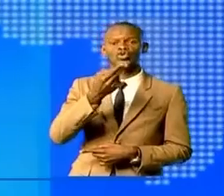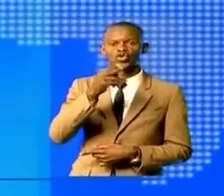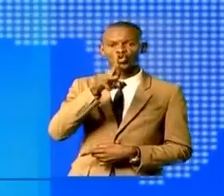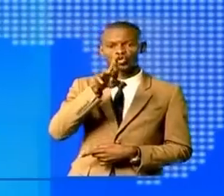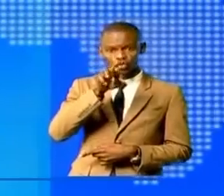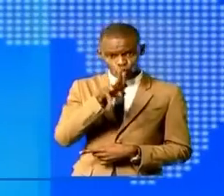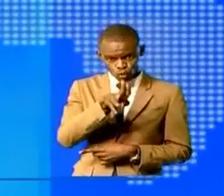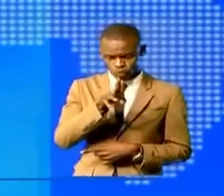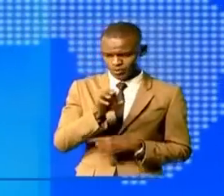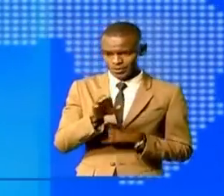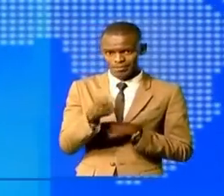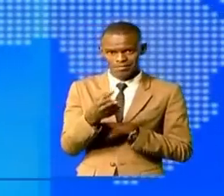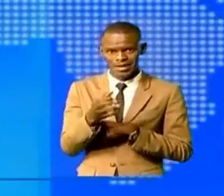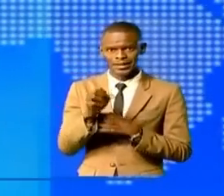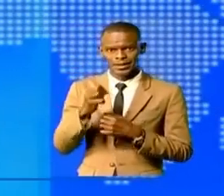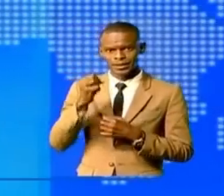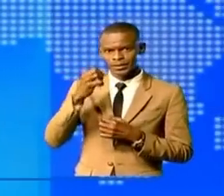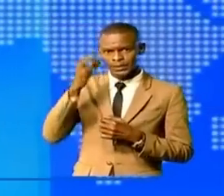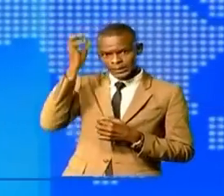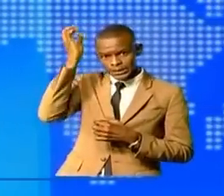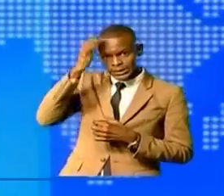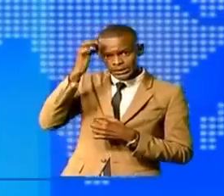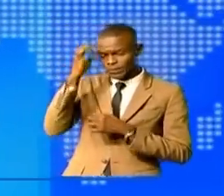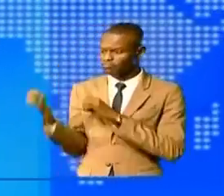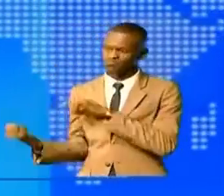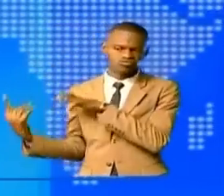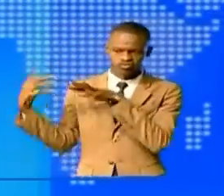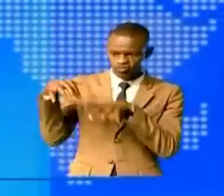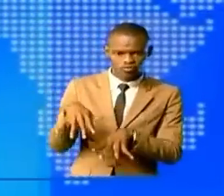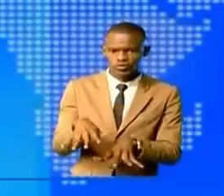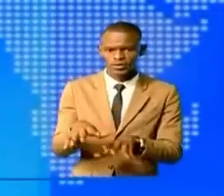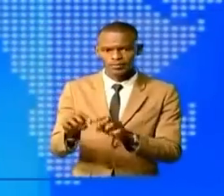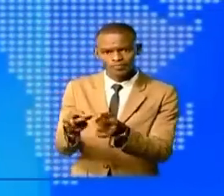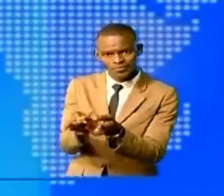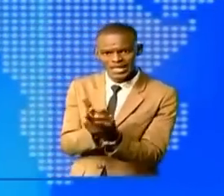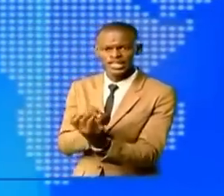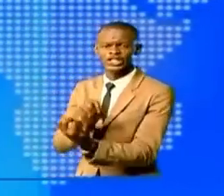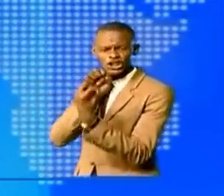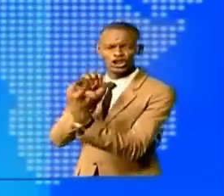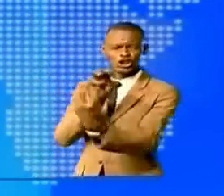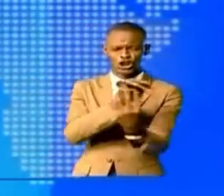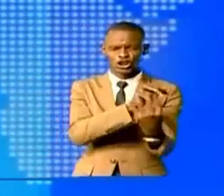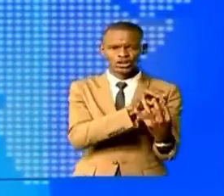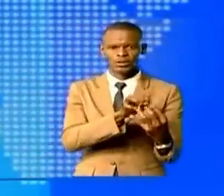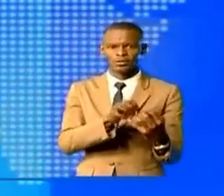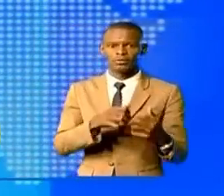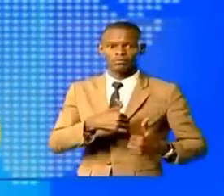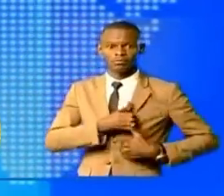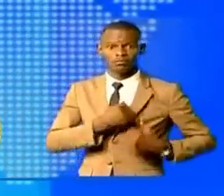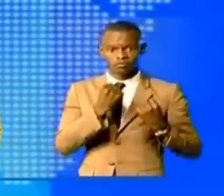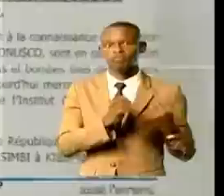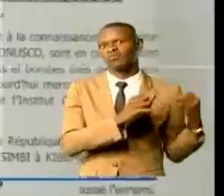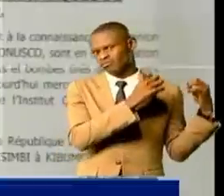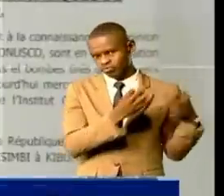terroristes du M23. Ces ennemis ont été repoussés et ont abandonné armes et des effets militaires.